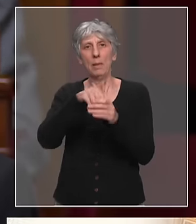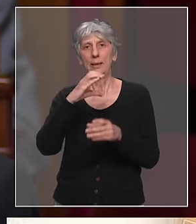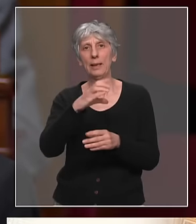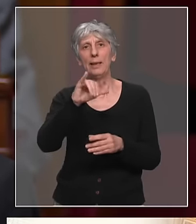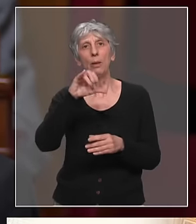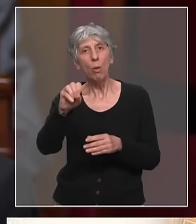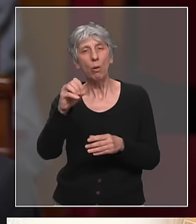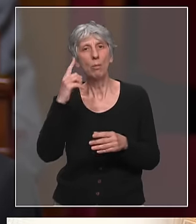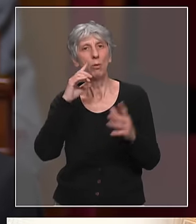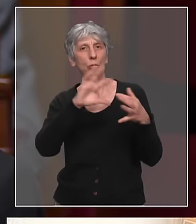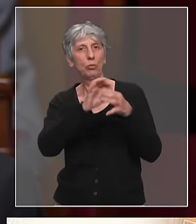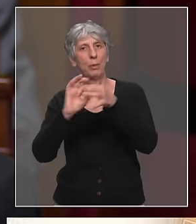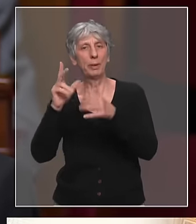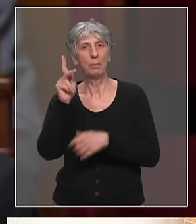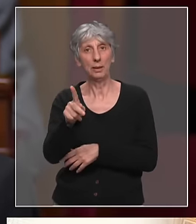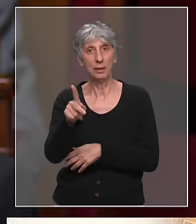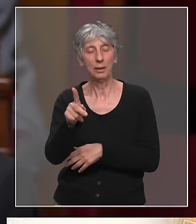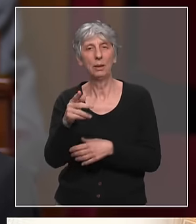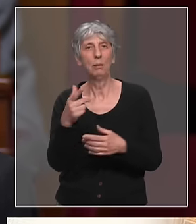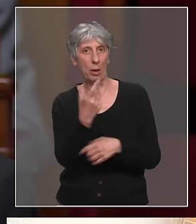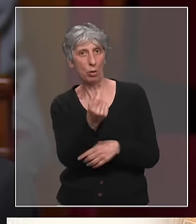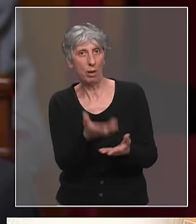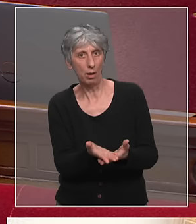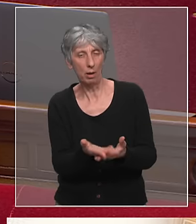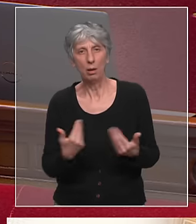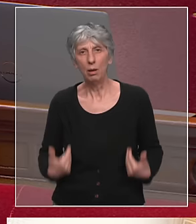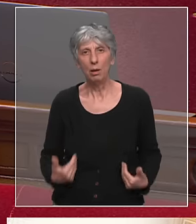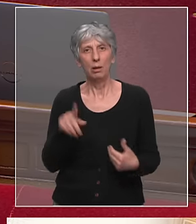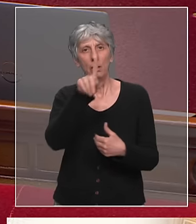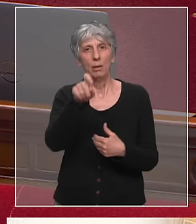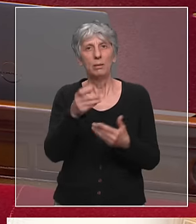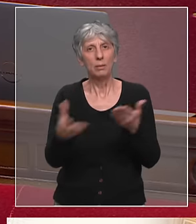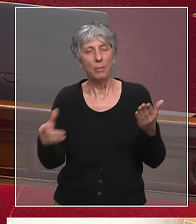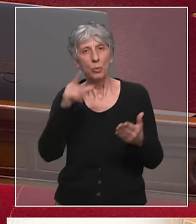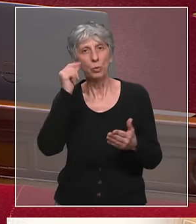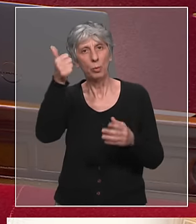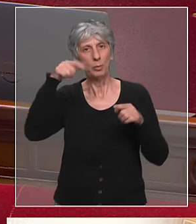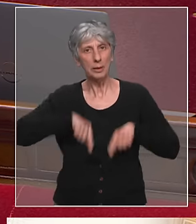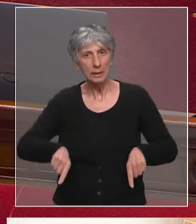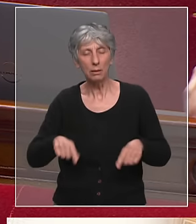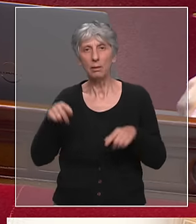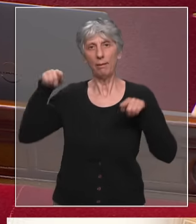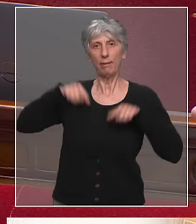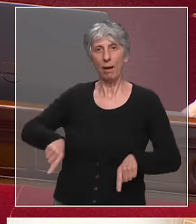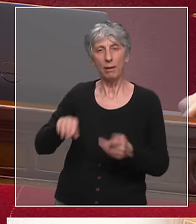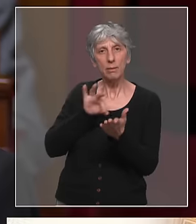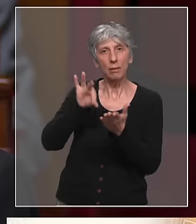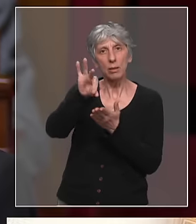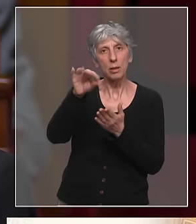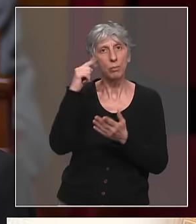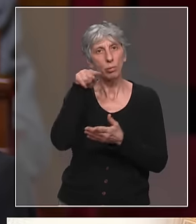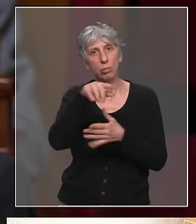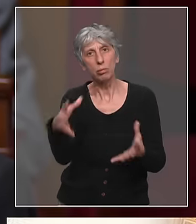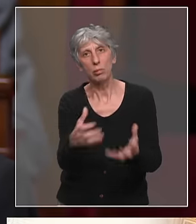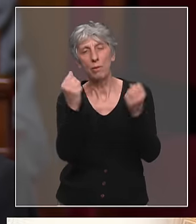les Jeux Olympiques de Paris. Ma question est simple. Monsieur le Premier ministre, quelle est la stratégie de l'État pour Atos?